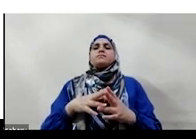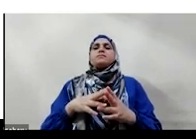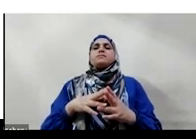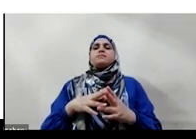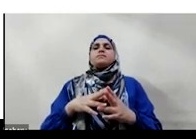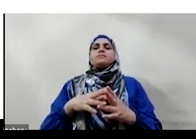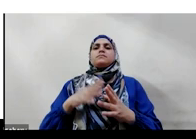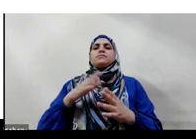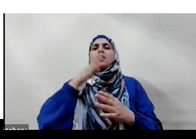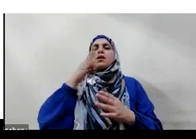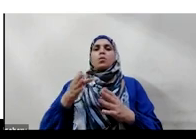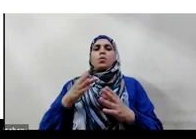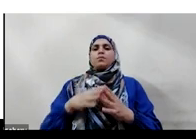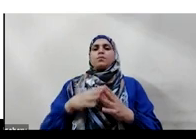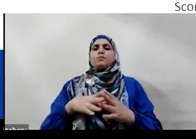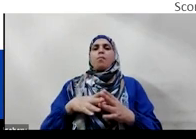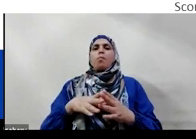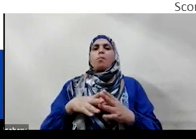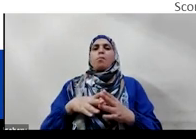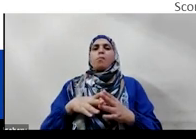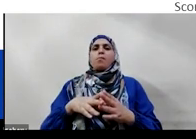الجزئيه